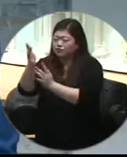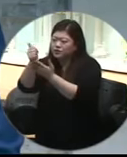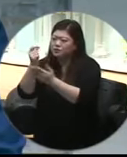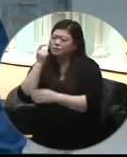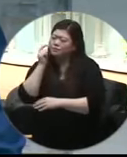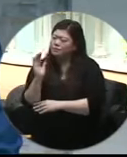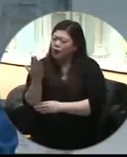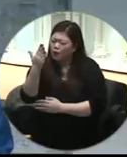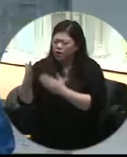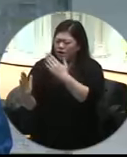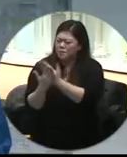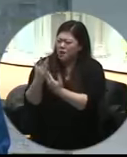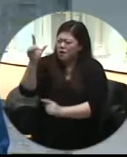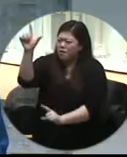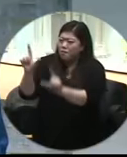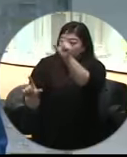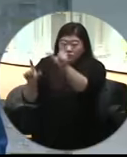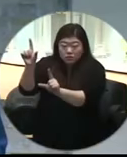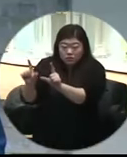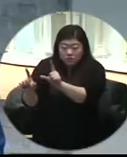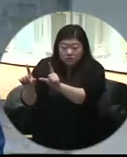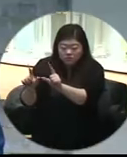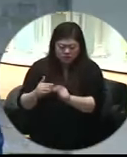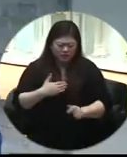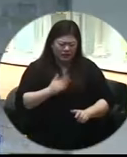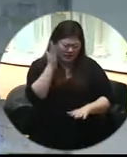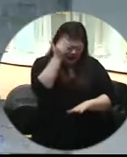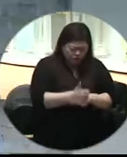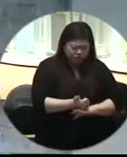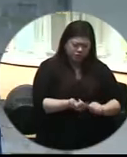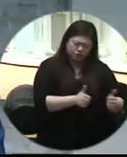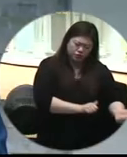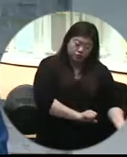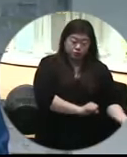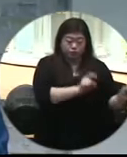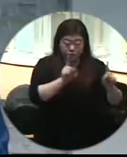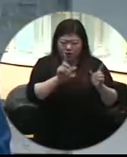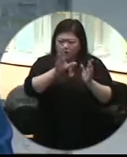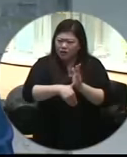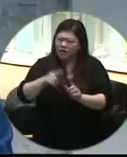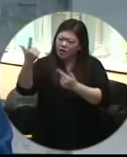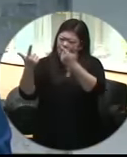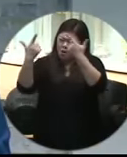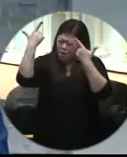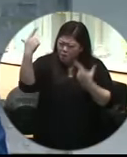몸의 형체와 같이 변하게 하실 것이라고 약속하셨어요.